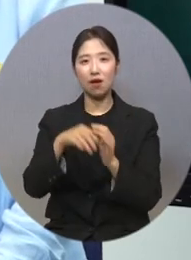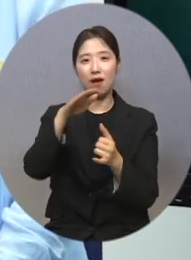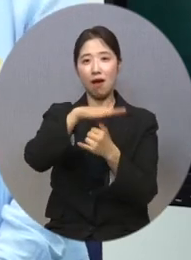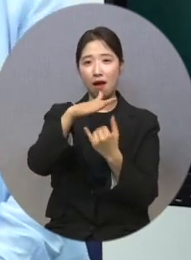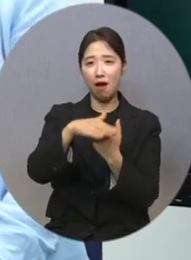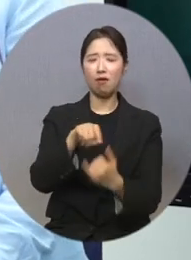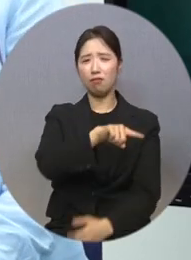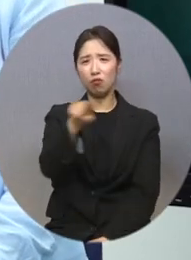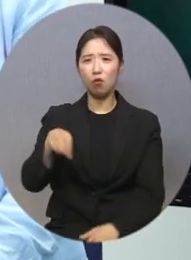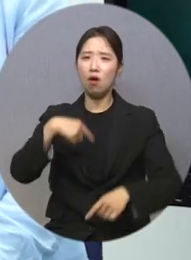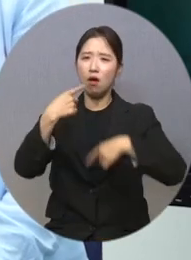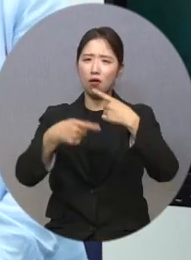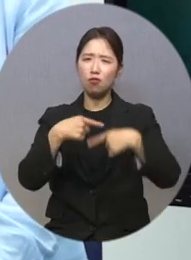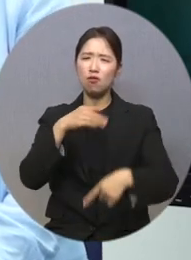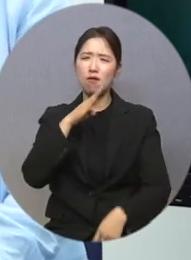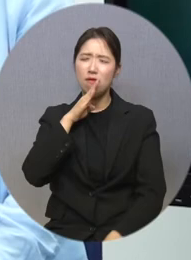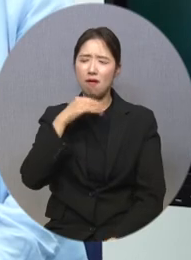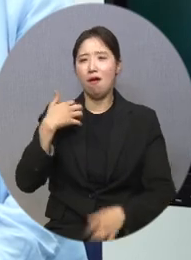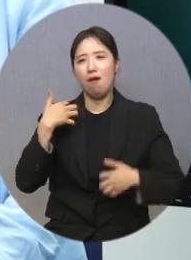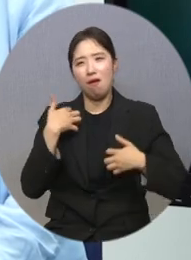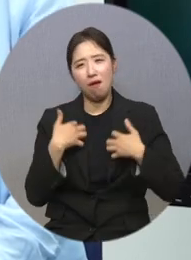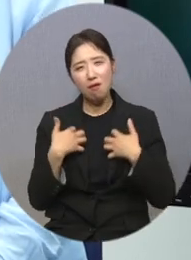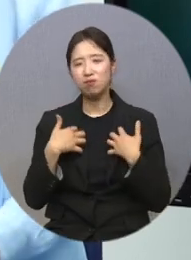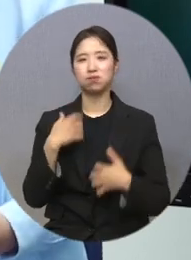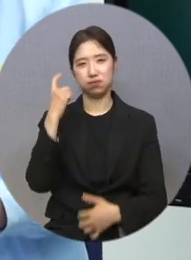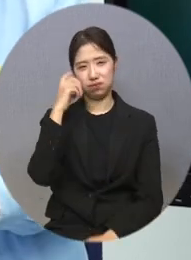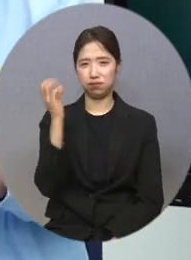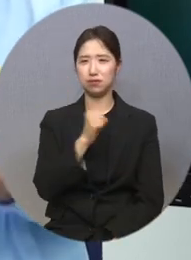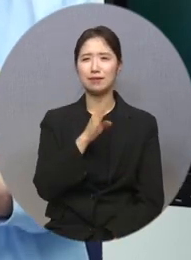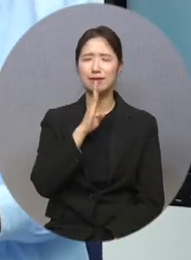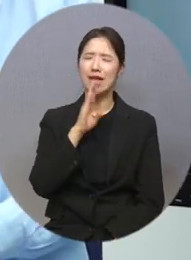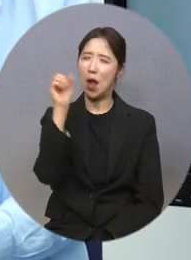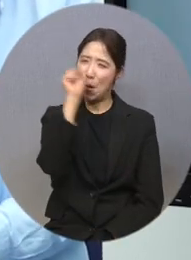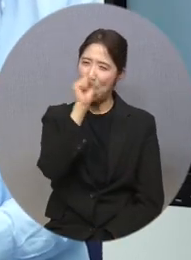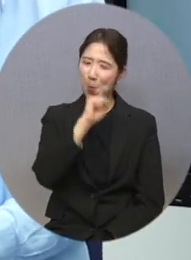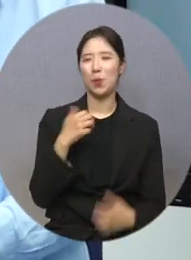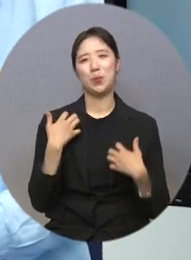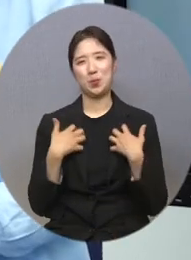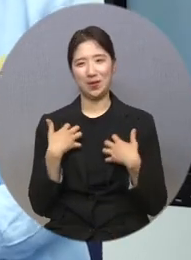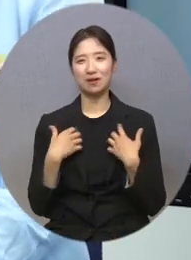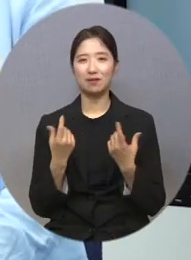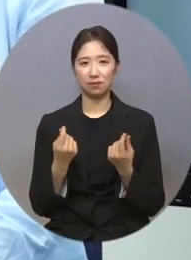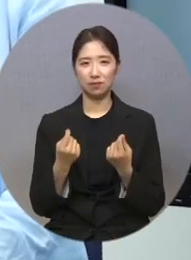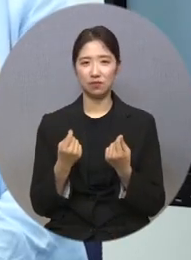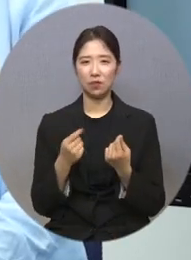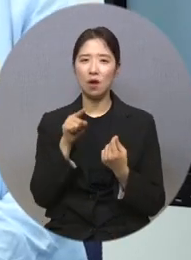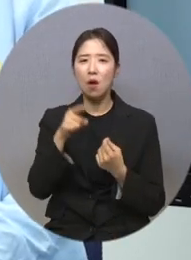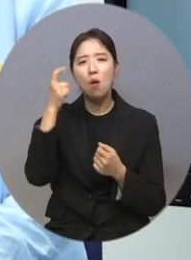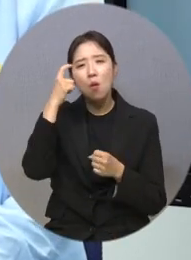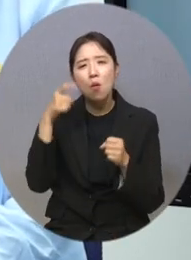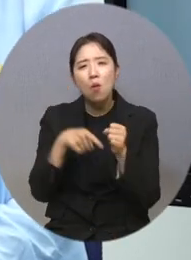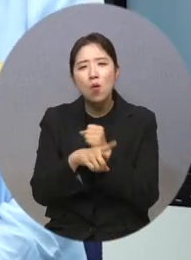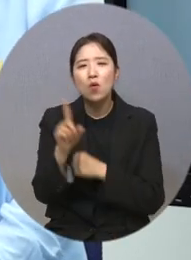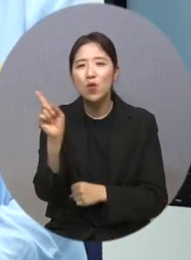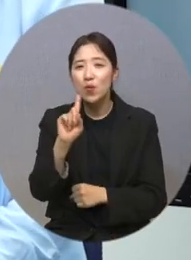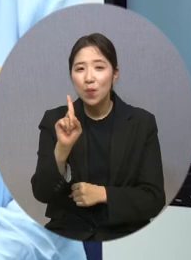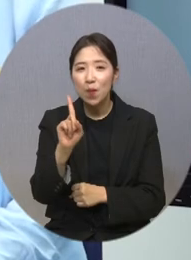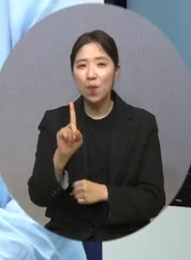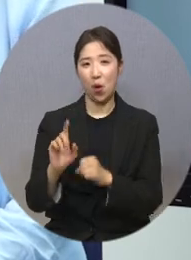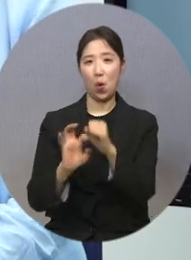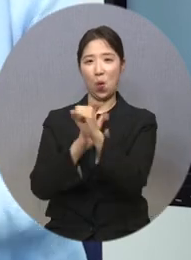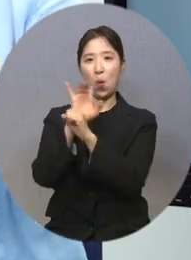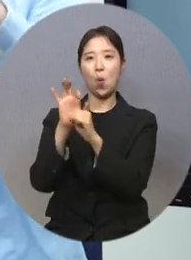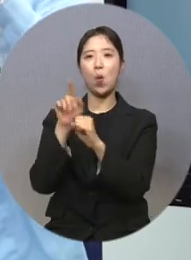아이들이 굉장히 수업을 재밌게 생각해요. 너무너무 재밌어하고 신나해요. 아, 그게 왜 그럴 거라고 생각했더니